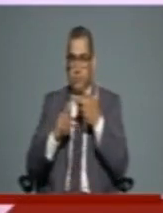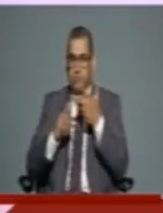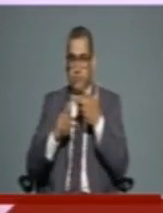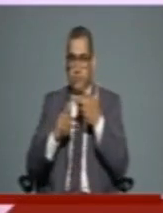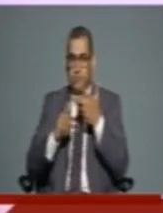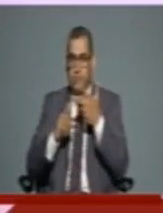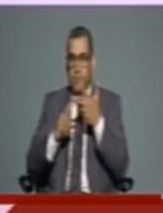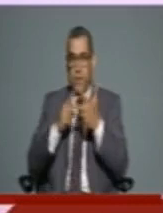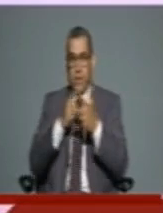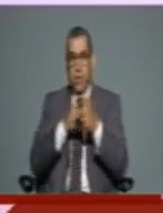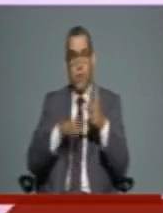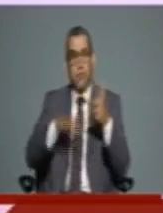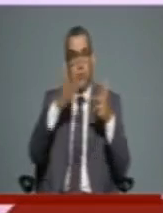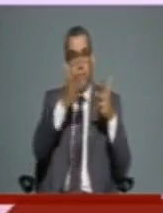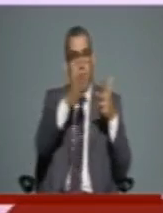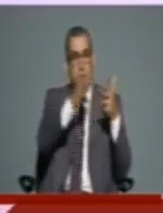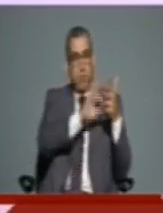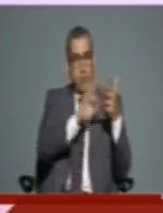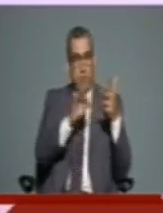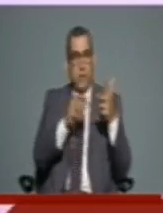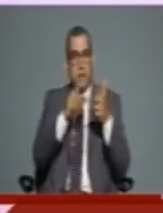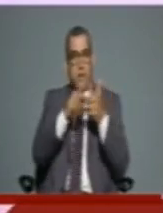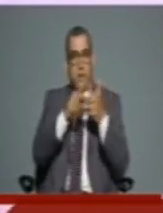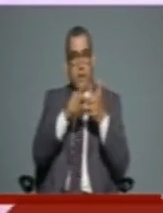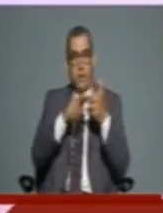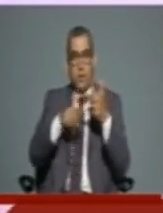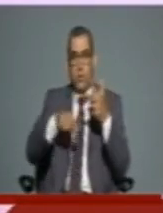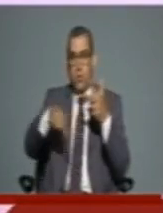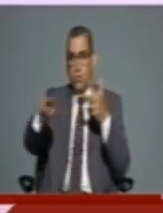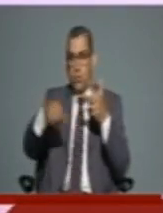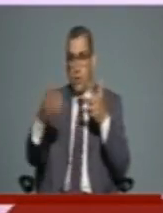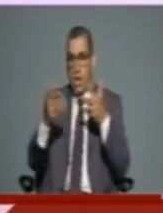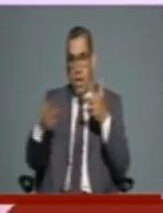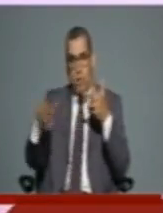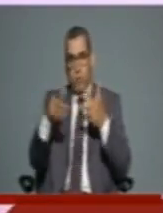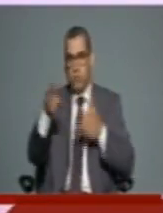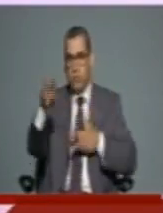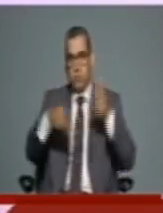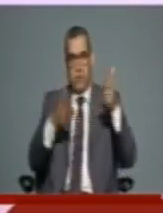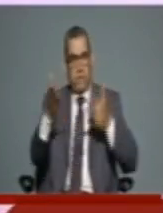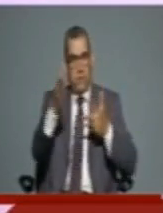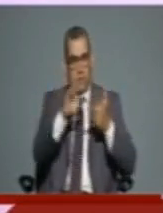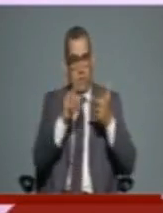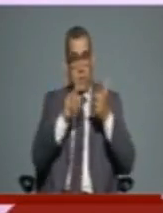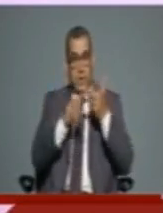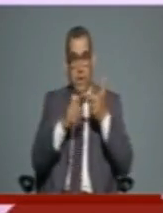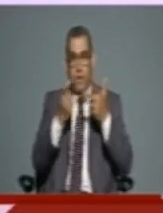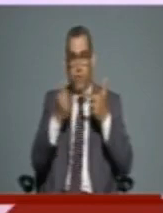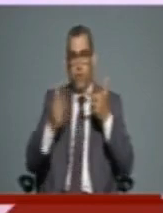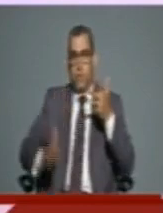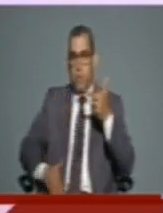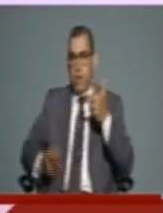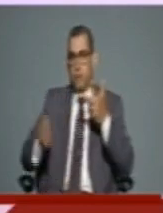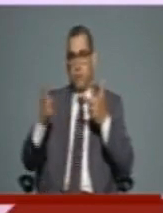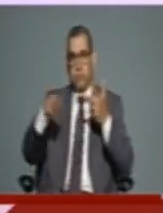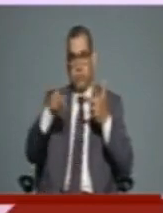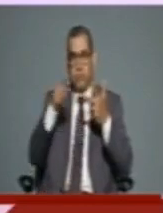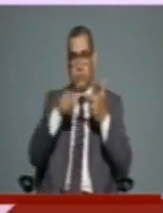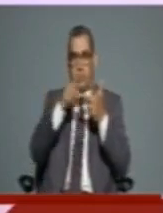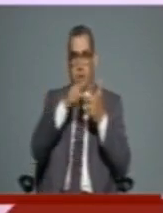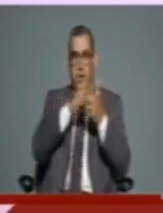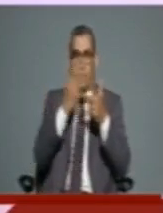وإتاحة السلعة، ثم إمكانية وصول المواطن للسلعة، ثم القدرة الشرائية